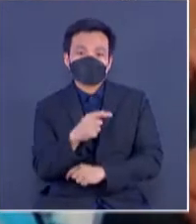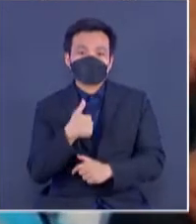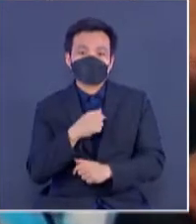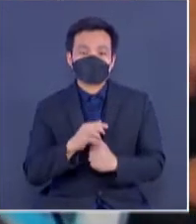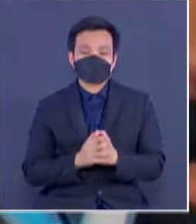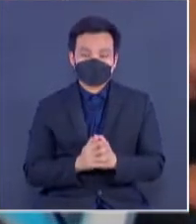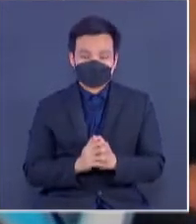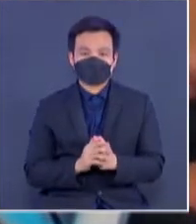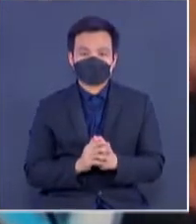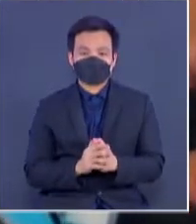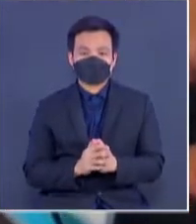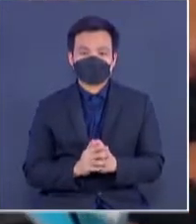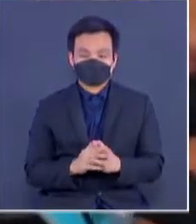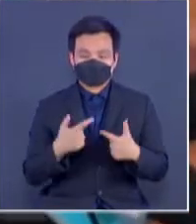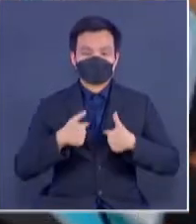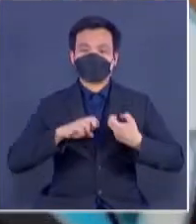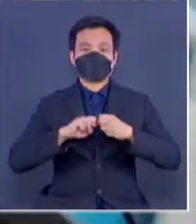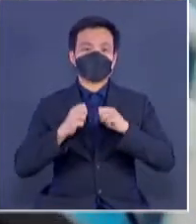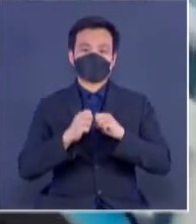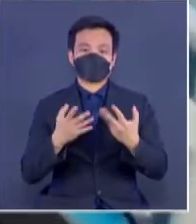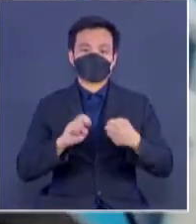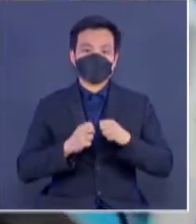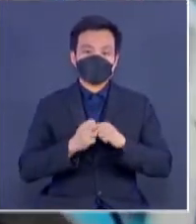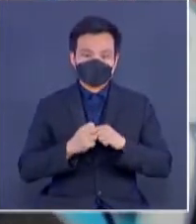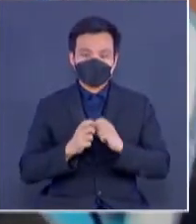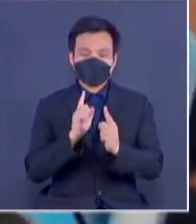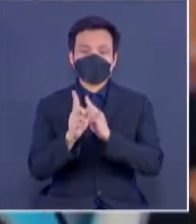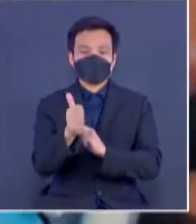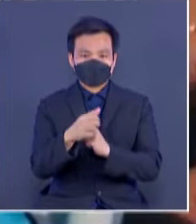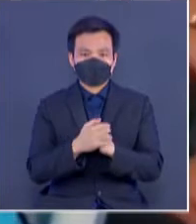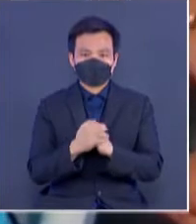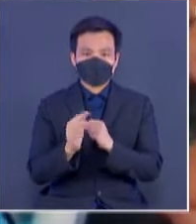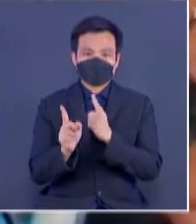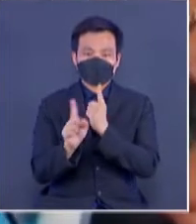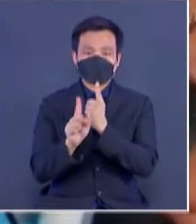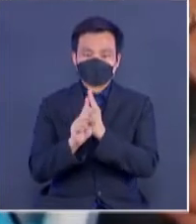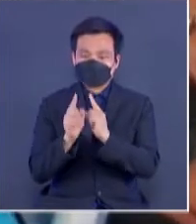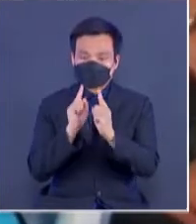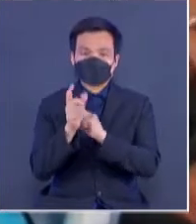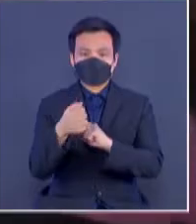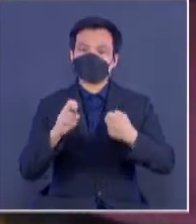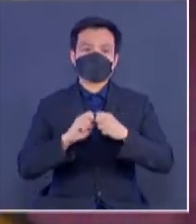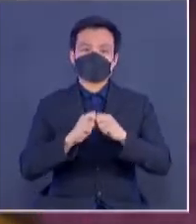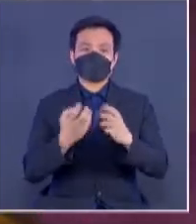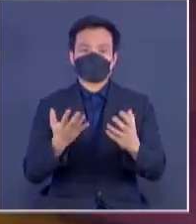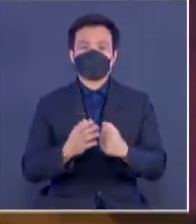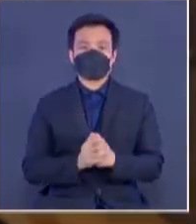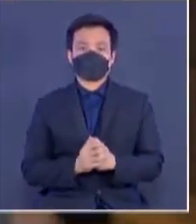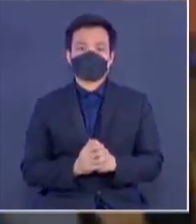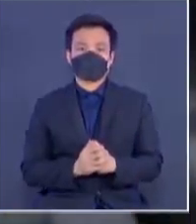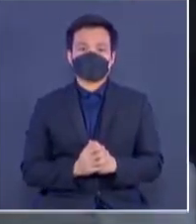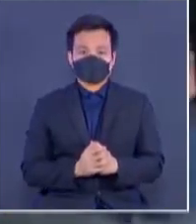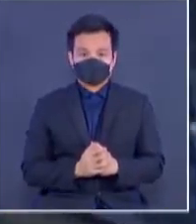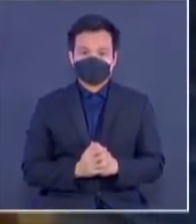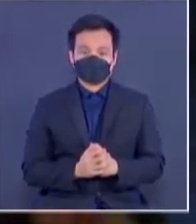ถึงใคร ใคร อ๋อผมไม่มีปัญหาอยู่แล้วส่วนตัวก็รักกันคุยกันตลอดกินข้าวด้วยกันประจำนะครับไม่มีอะไร ไม่มีนะฮะ